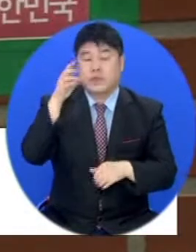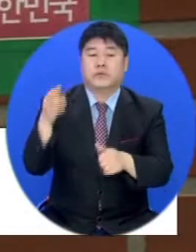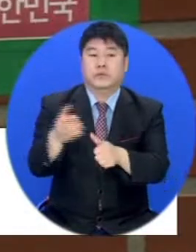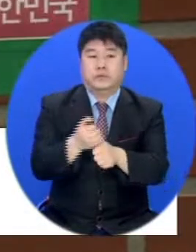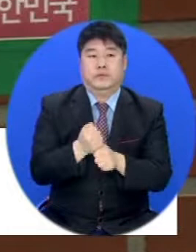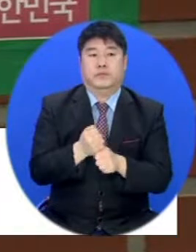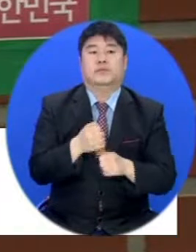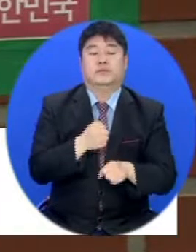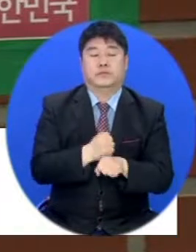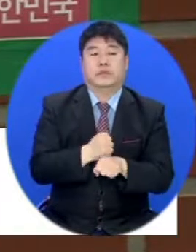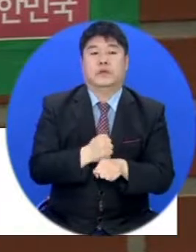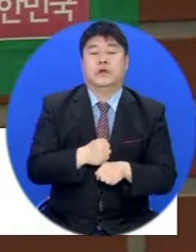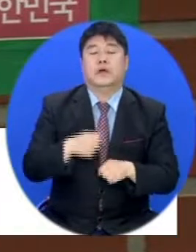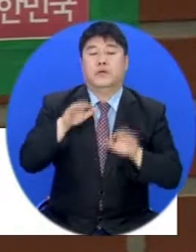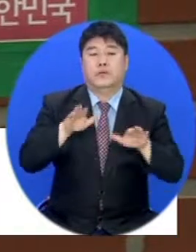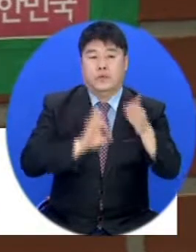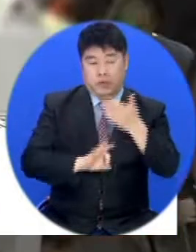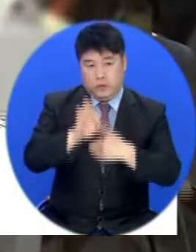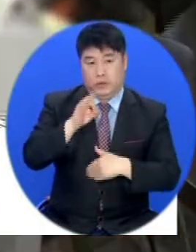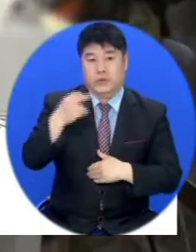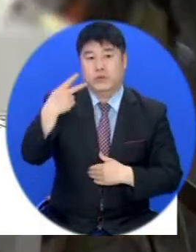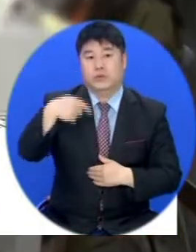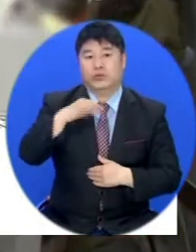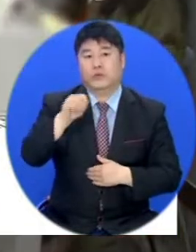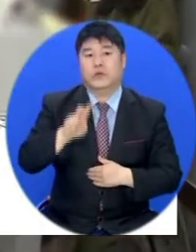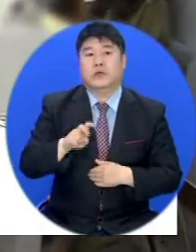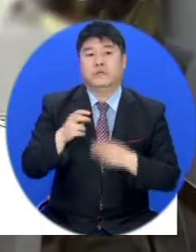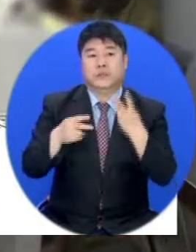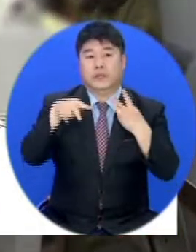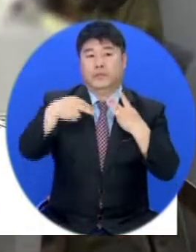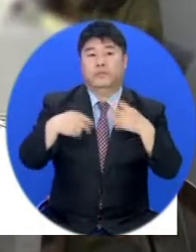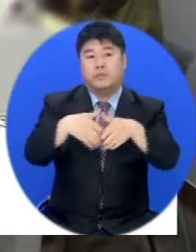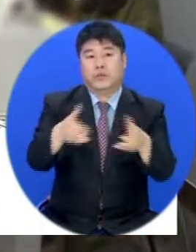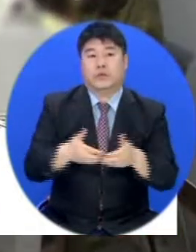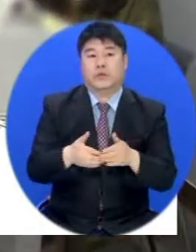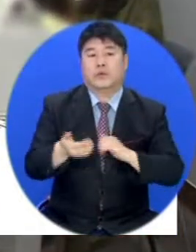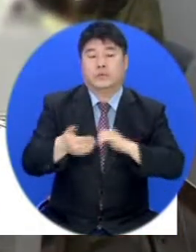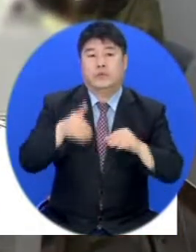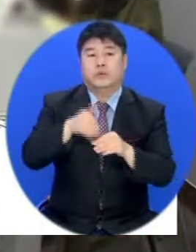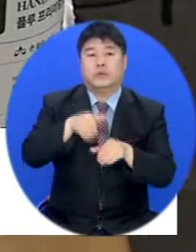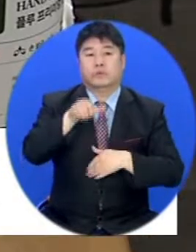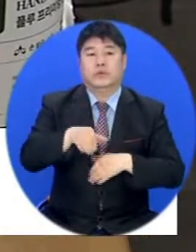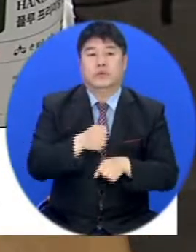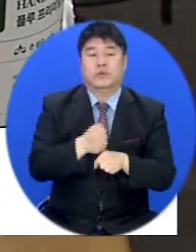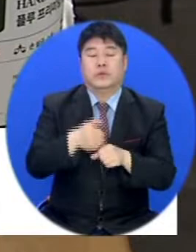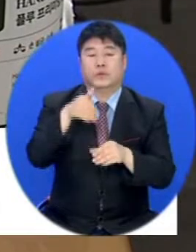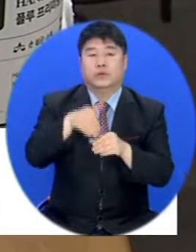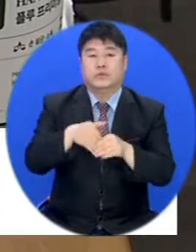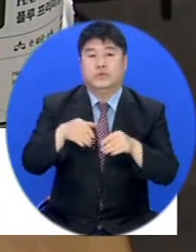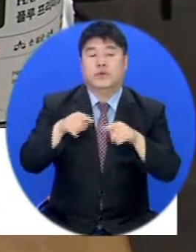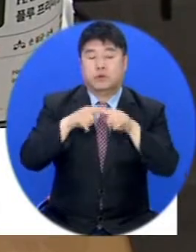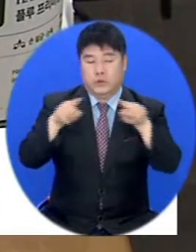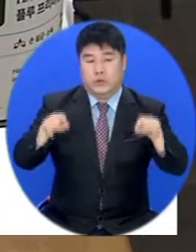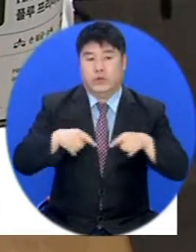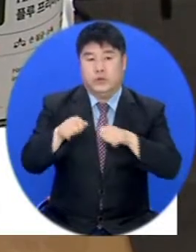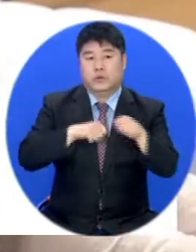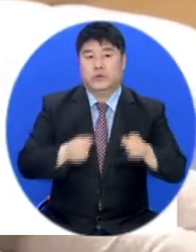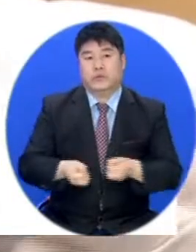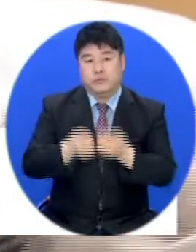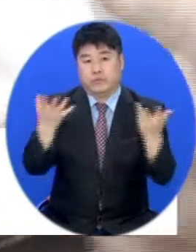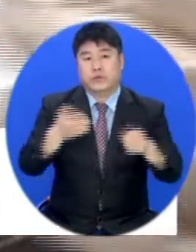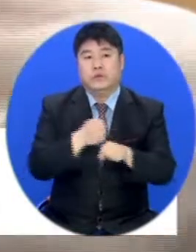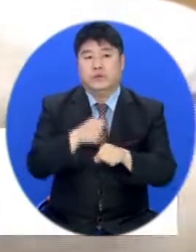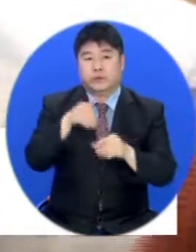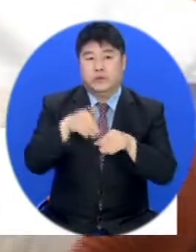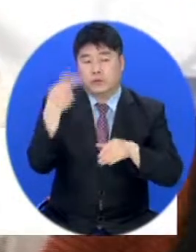체포됐습니다. 주 씨는 오늘 아침 광주 북구 두암삼동의 사전투표소에서 투표용지를 찢어 뿌리다가